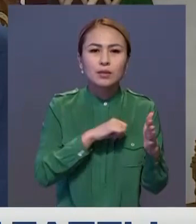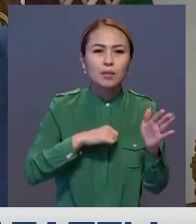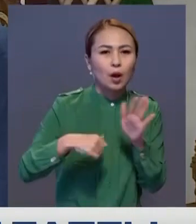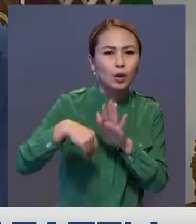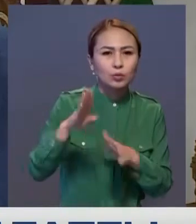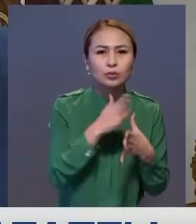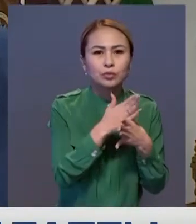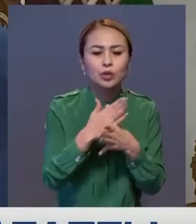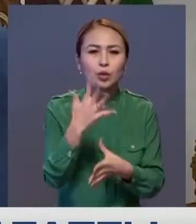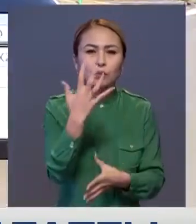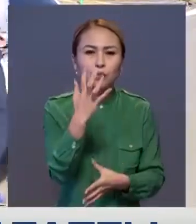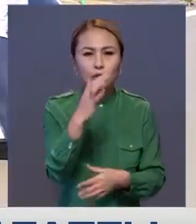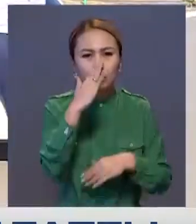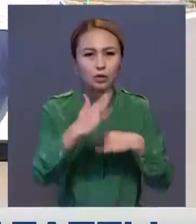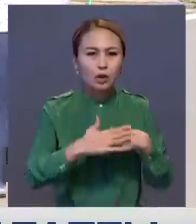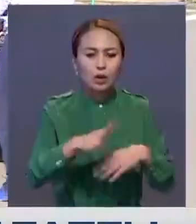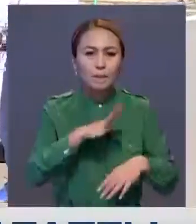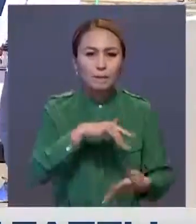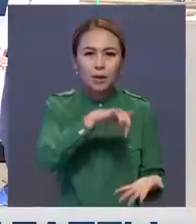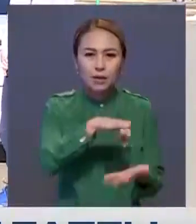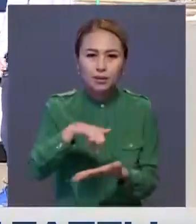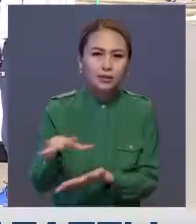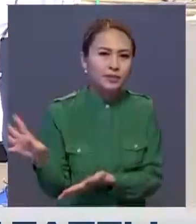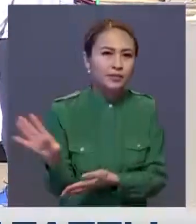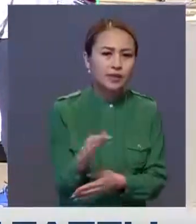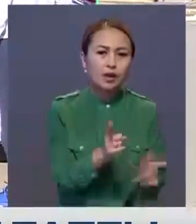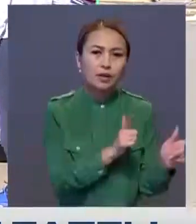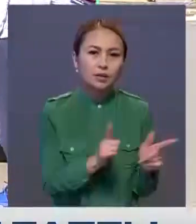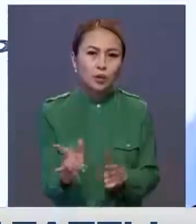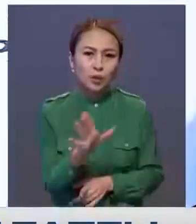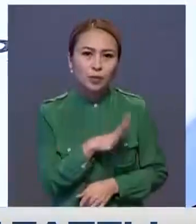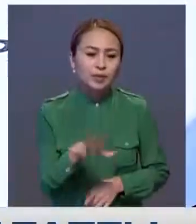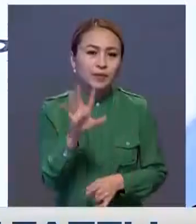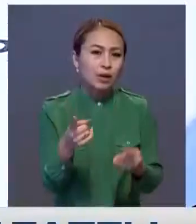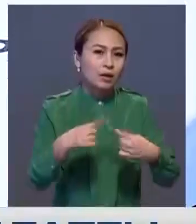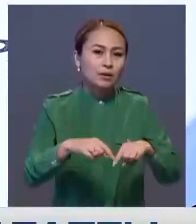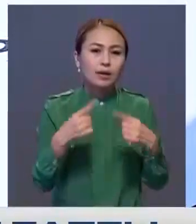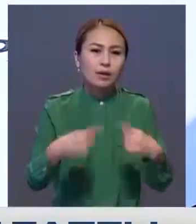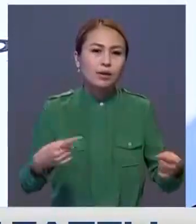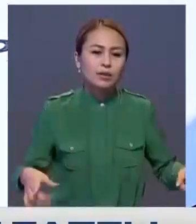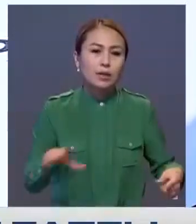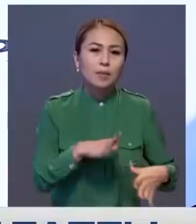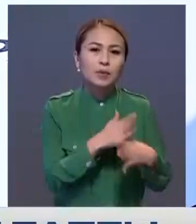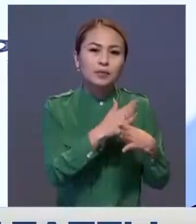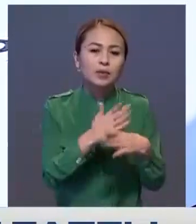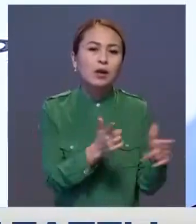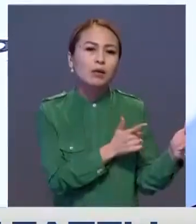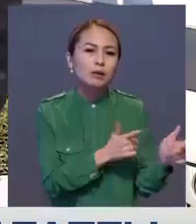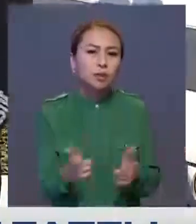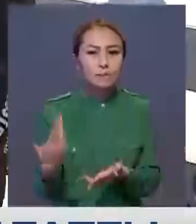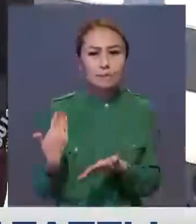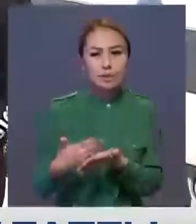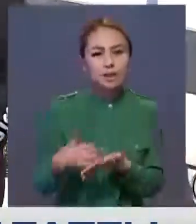500 азық-түлік кәрзеңкесін тараттық. Еріктілер қатарында түрлі мамандық өкілдері бар. Әрқайсысы өз саласында қол ұшын созуға даяр.